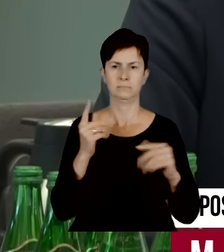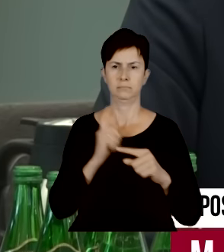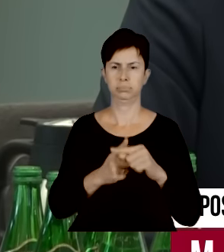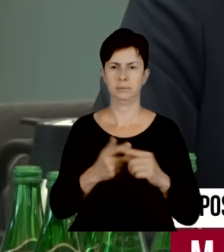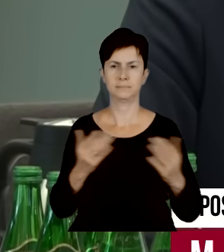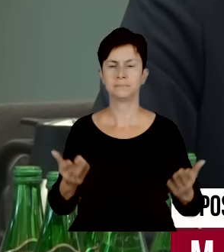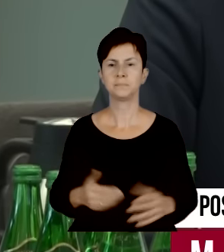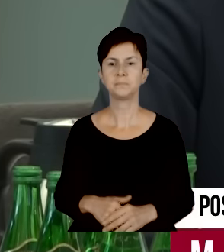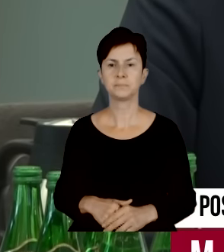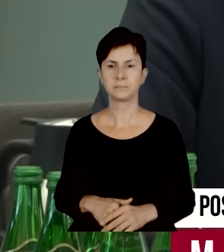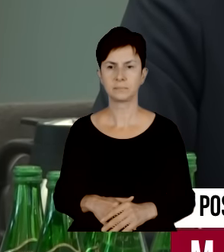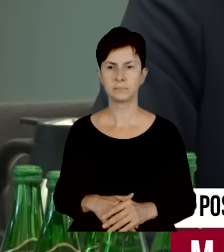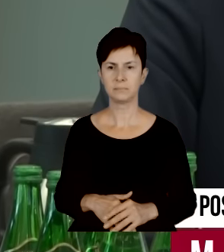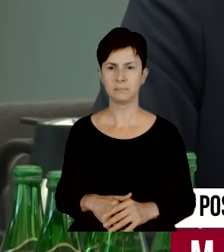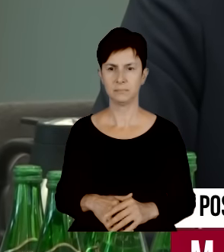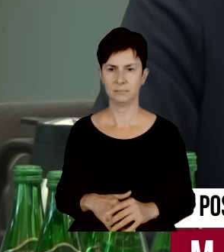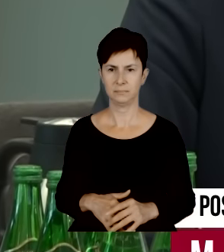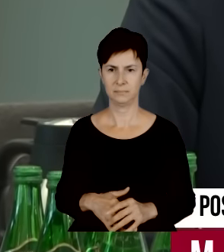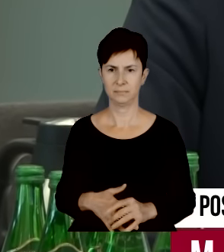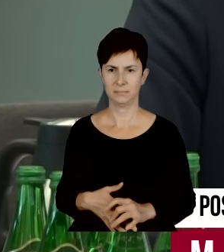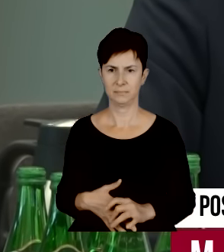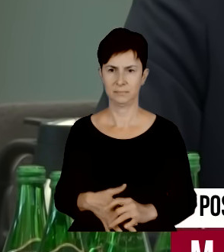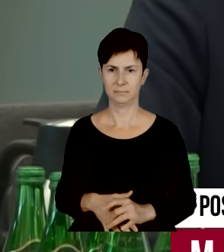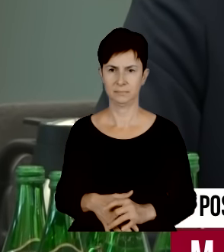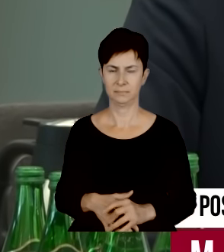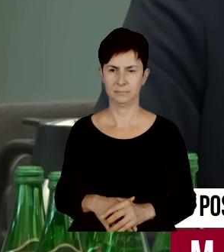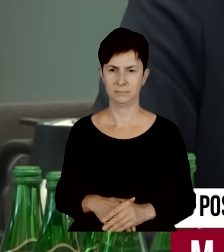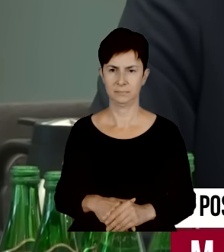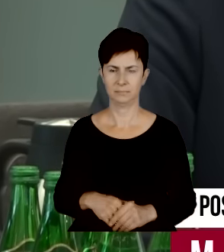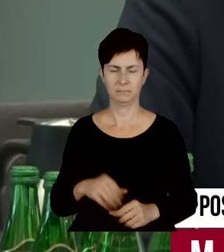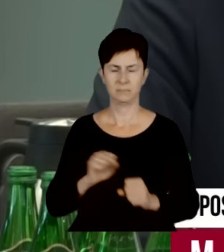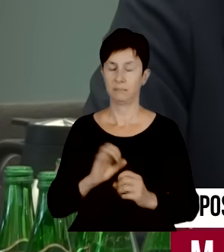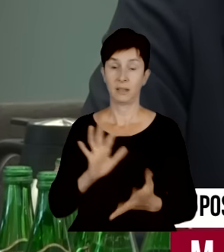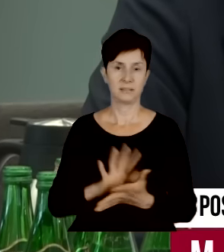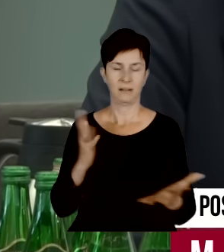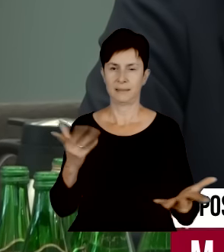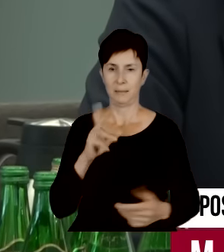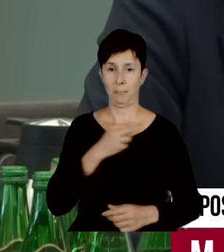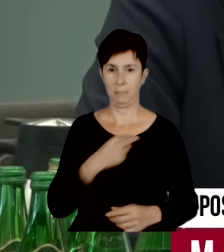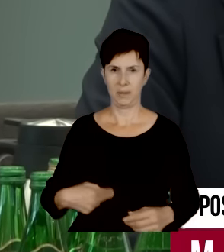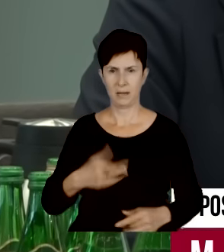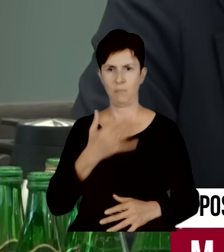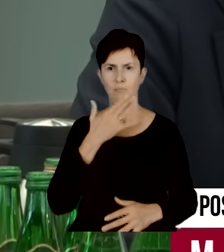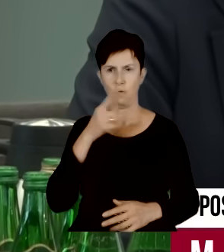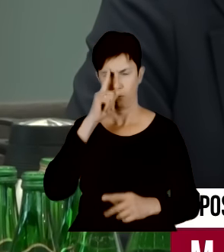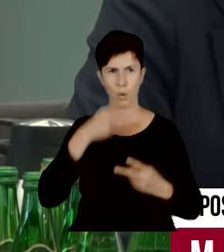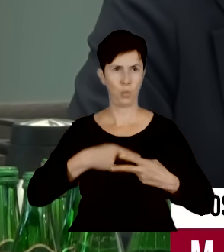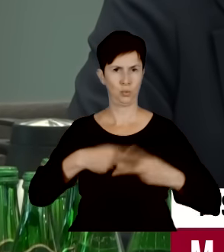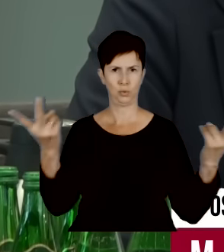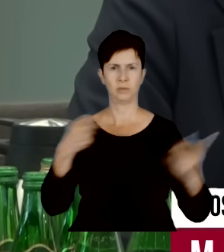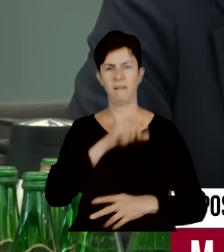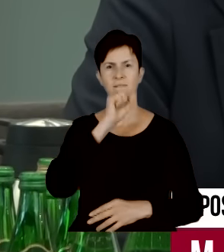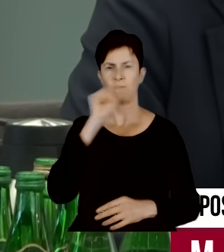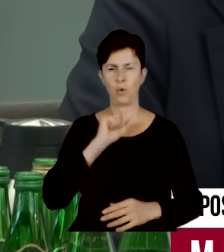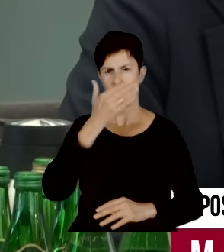tym problemem wie Pan To jest po prostu to jest nie wie Pan To jest skandaliczne że pan jako premier mówi opinii publicznej że pan w ogóle nie